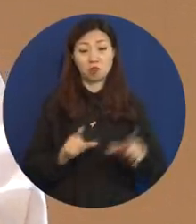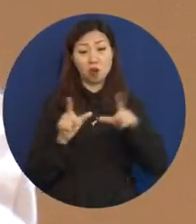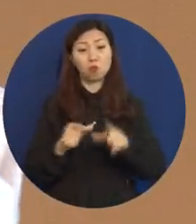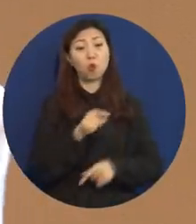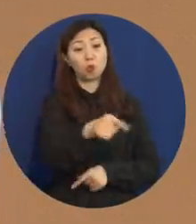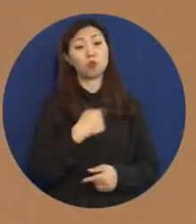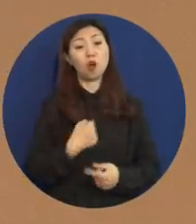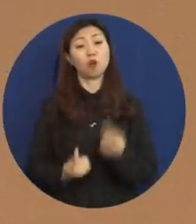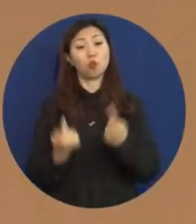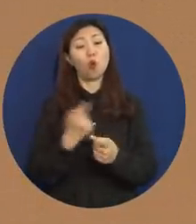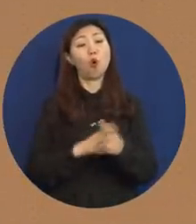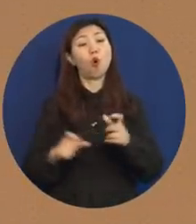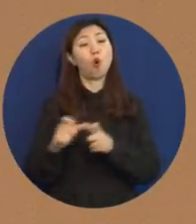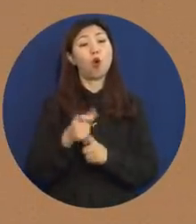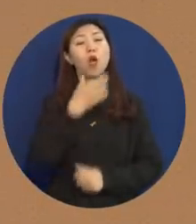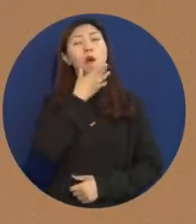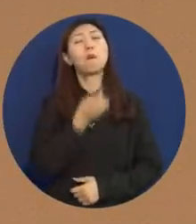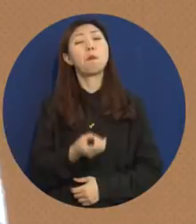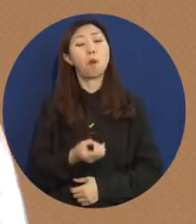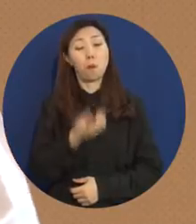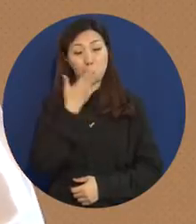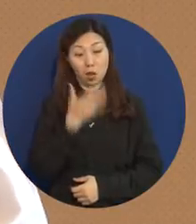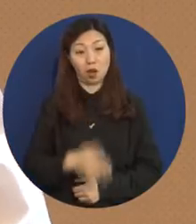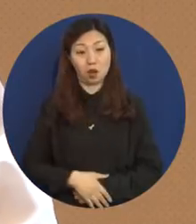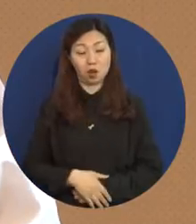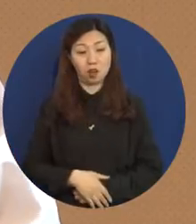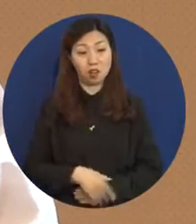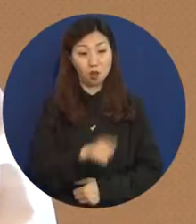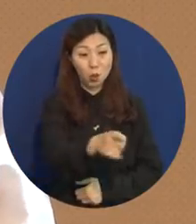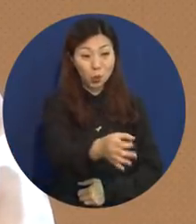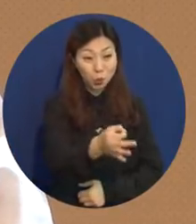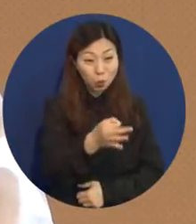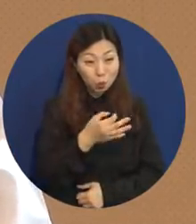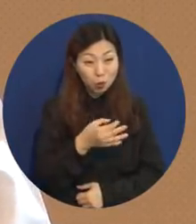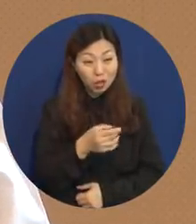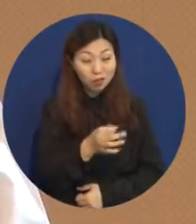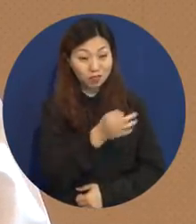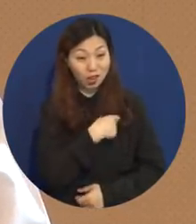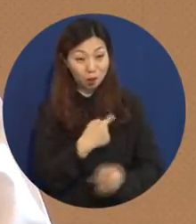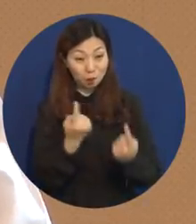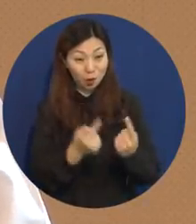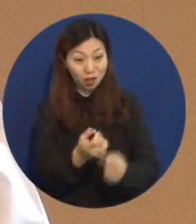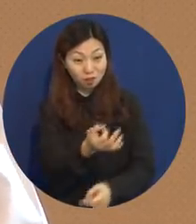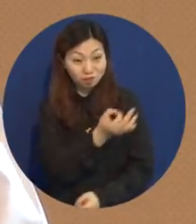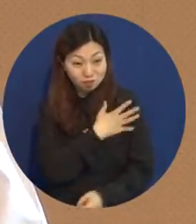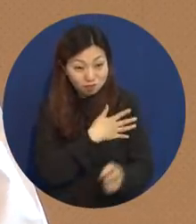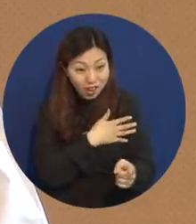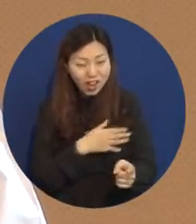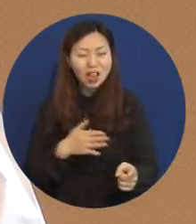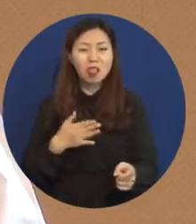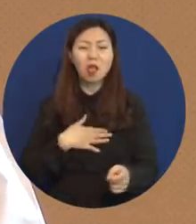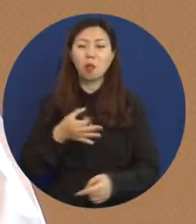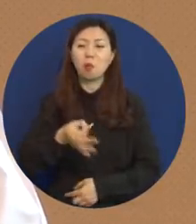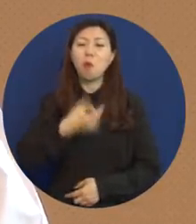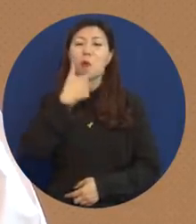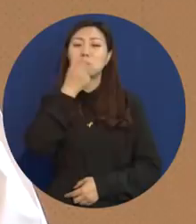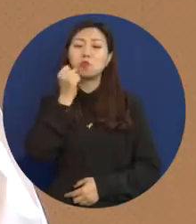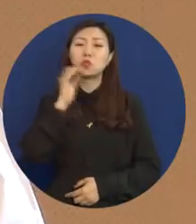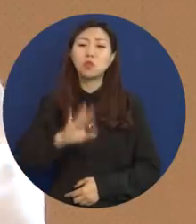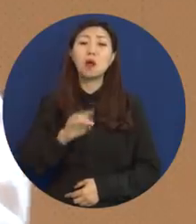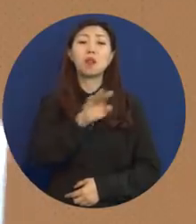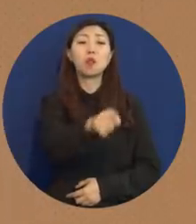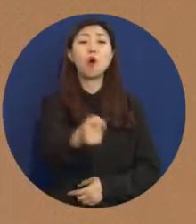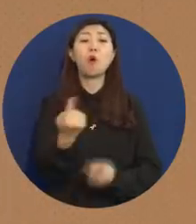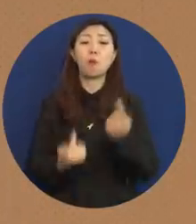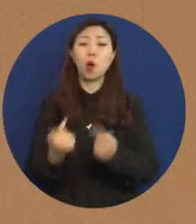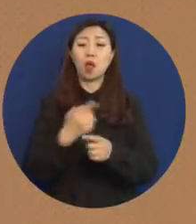있다. 또 돈이 좀 있나? 난 없다. 그래도 난 돈은 없지만은 네보다는 행복할 수가 있다. 이런